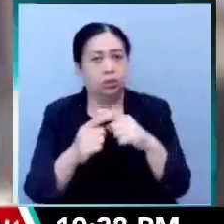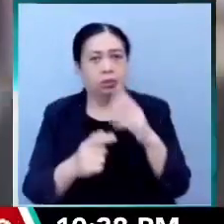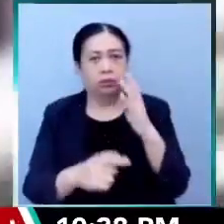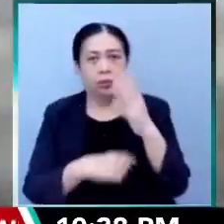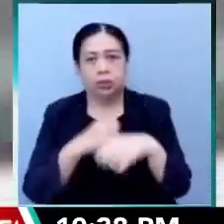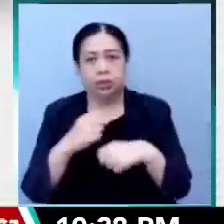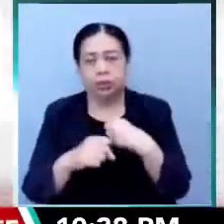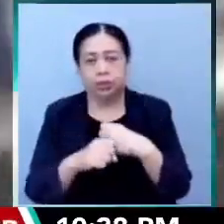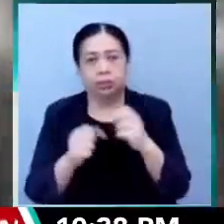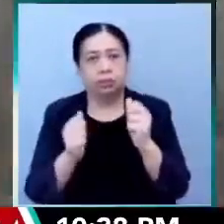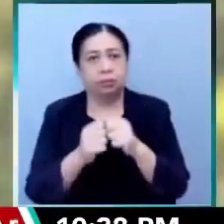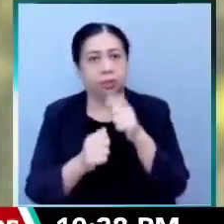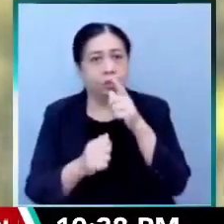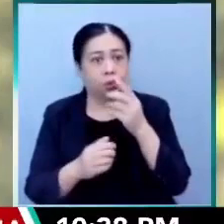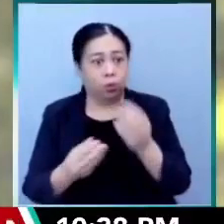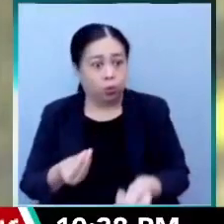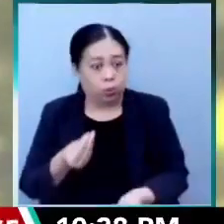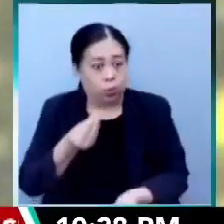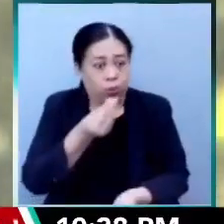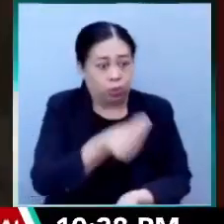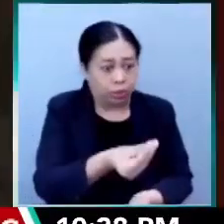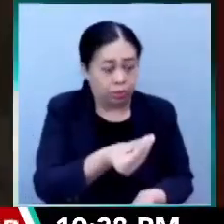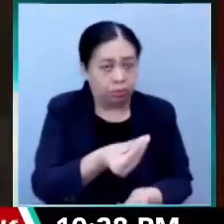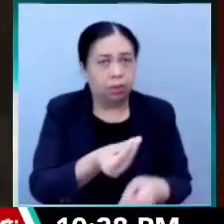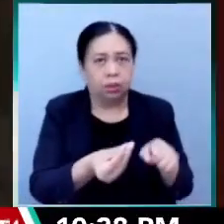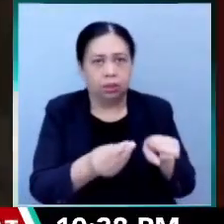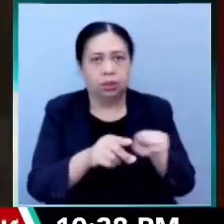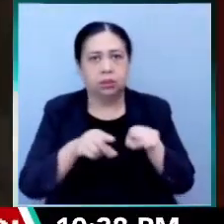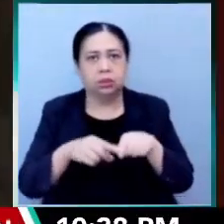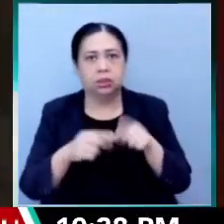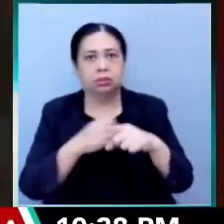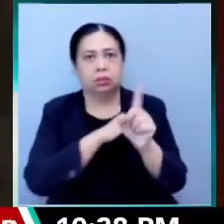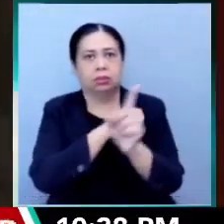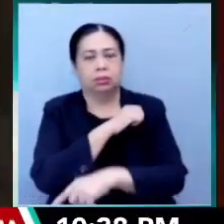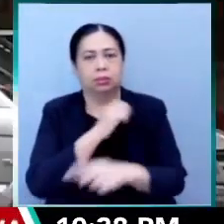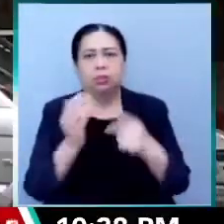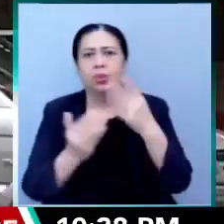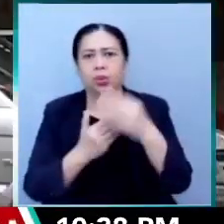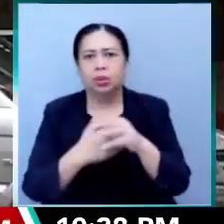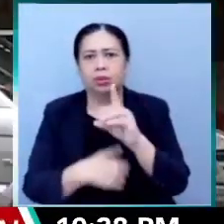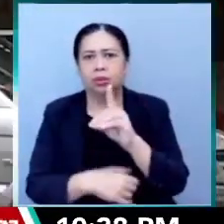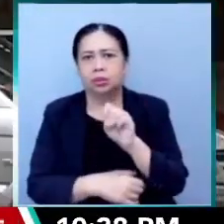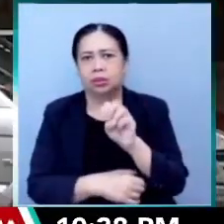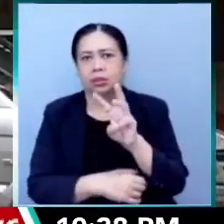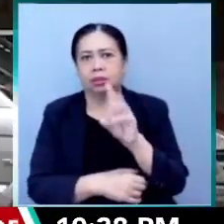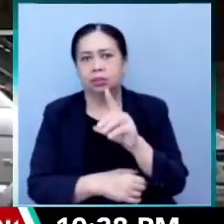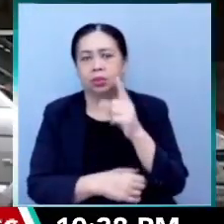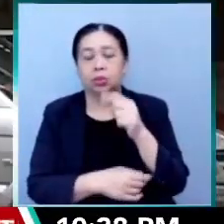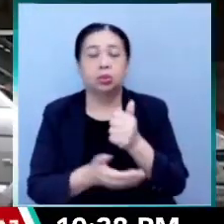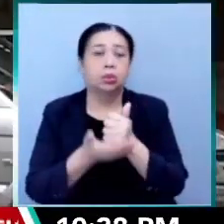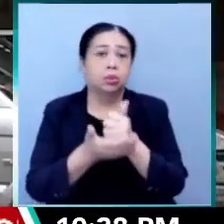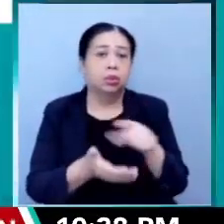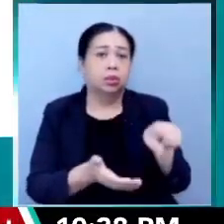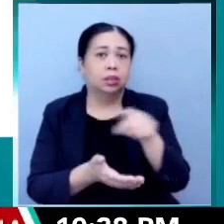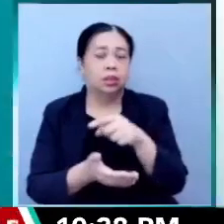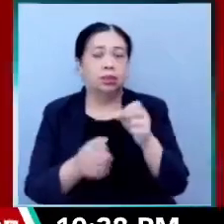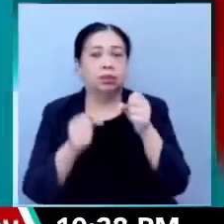ang magbibigay sa mga pulubi pagmumultahin. May programa raw ang DSWD para tulungan ang mga street